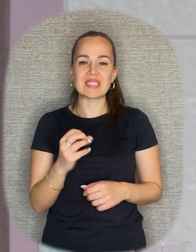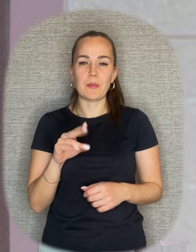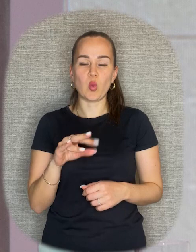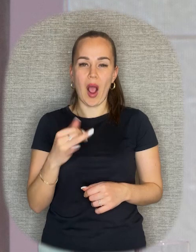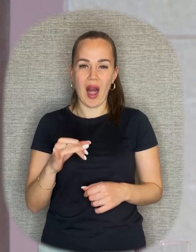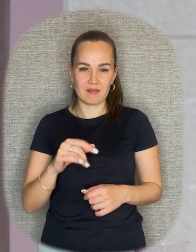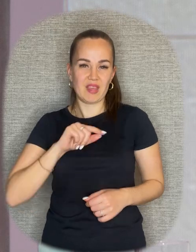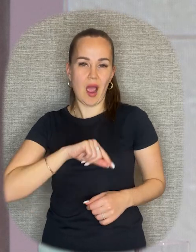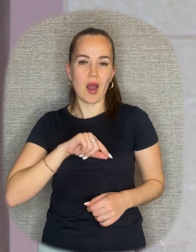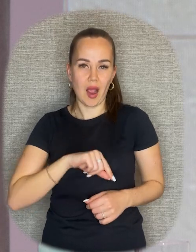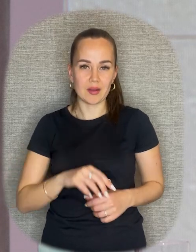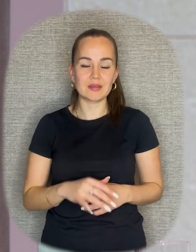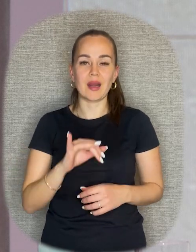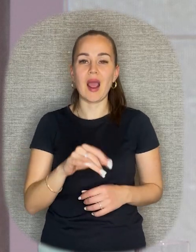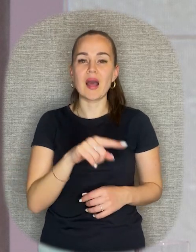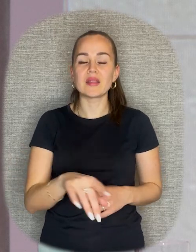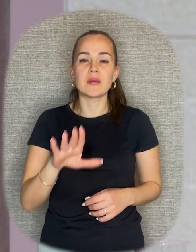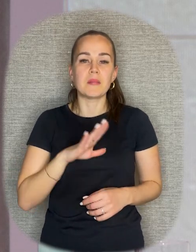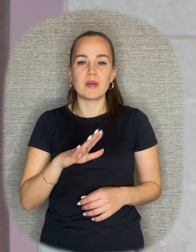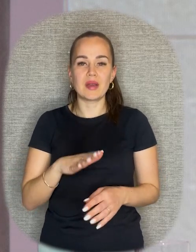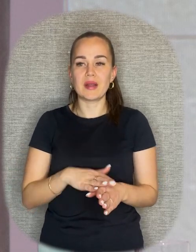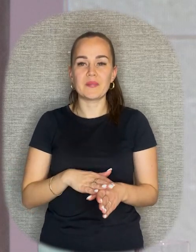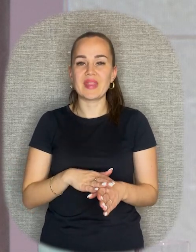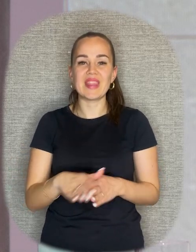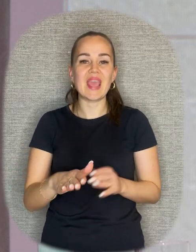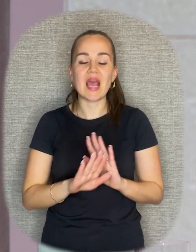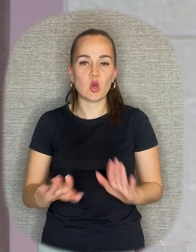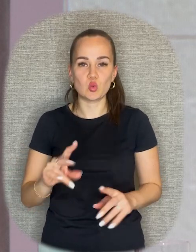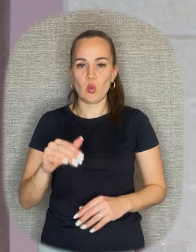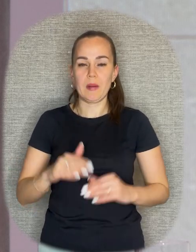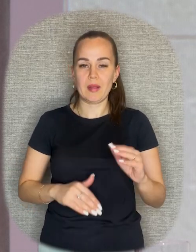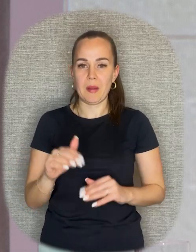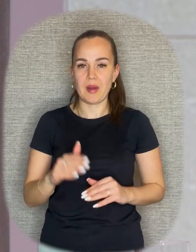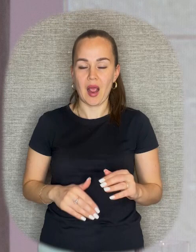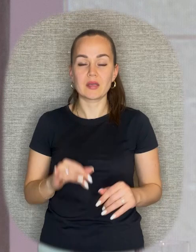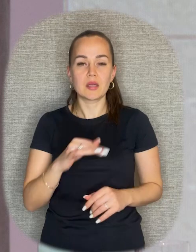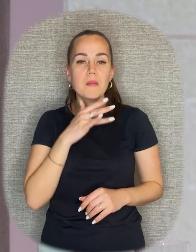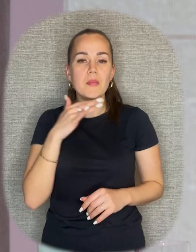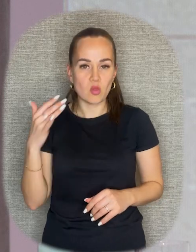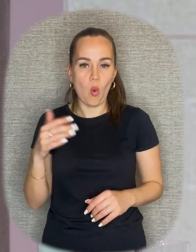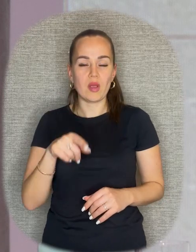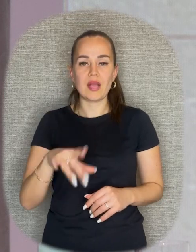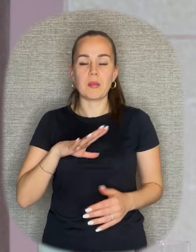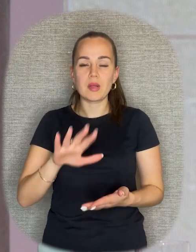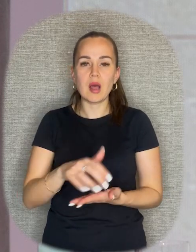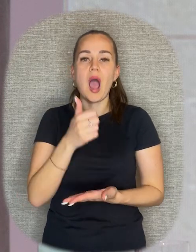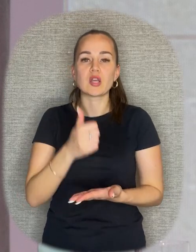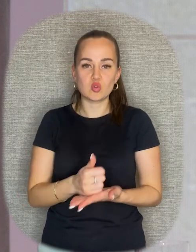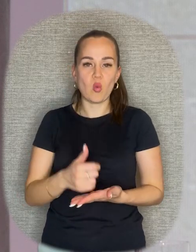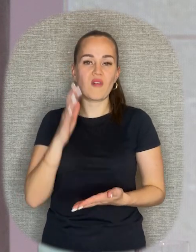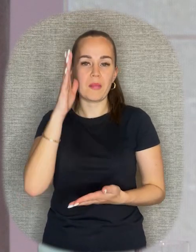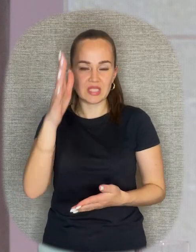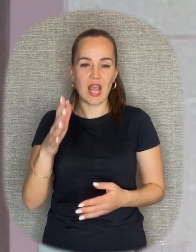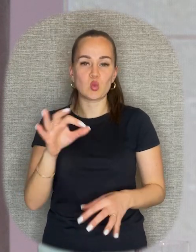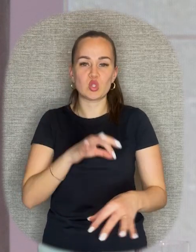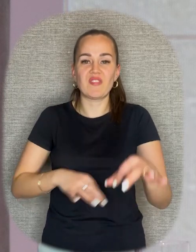первого сорок второго годов как мы с вами говорили носили концептуальный характер и по сути были